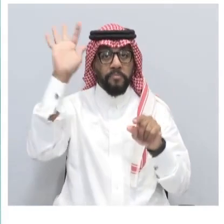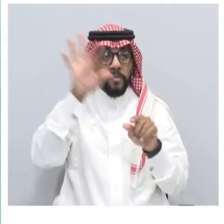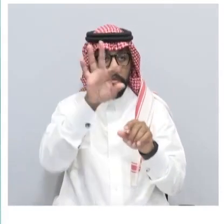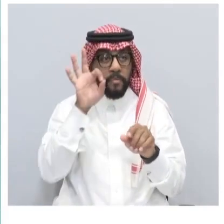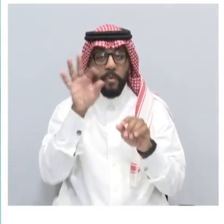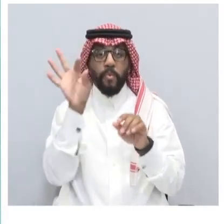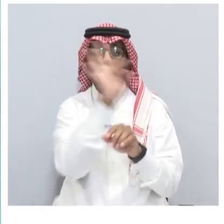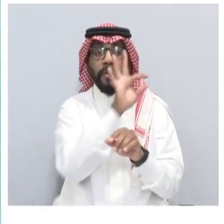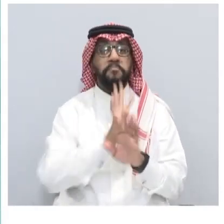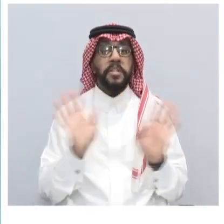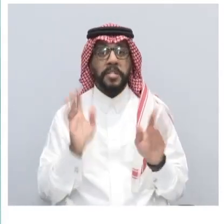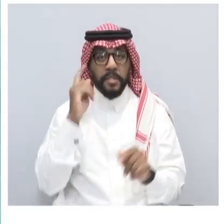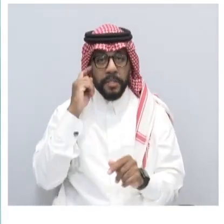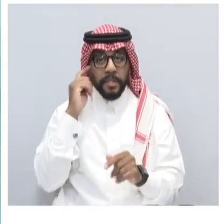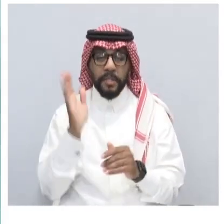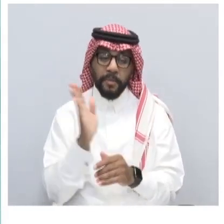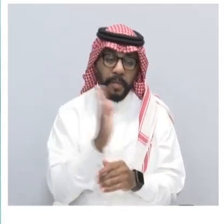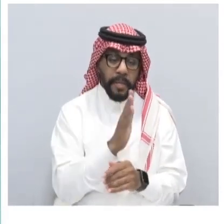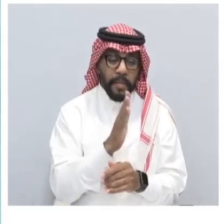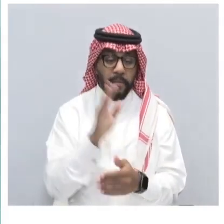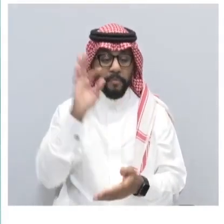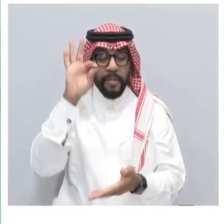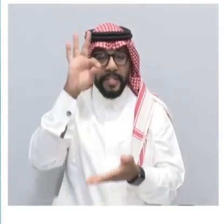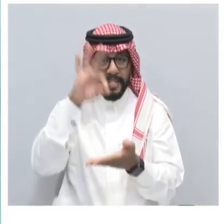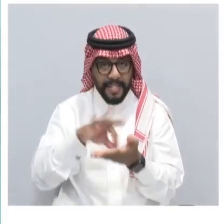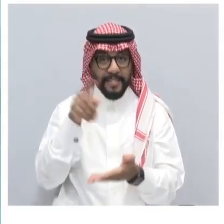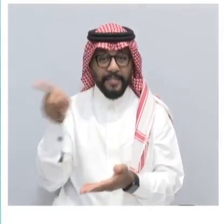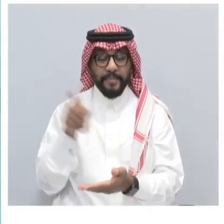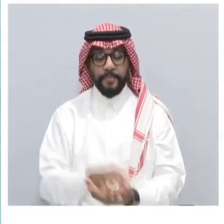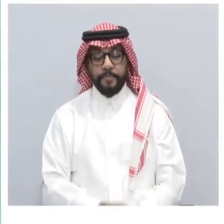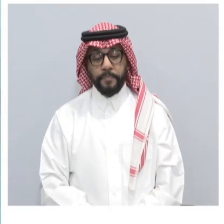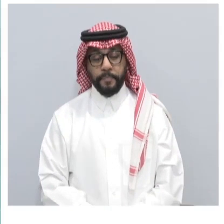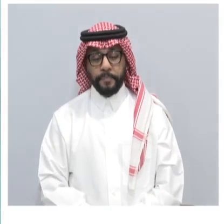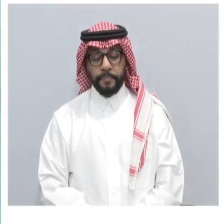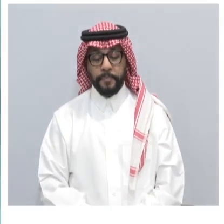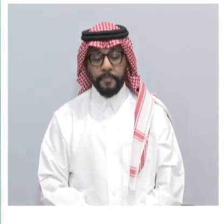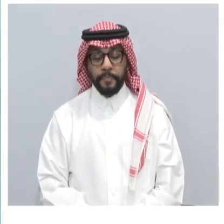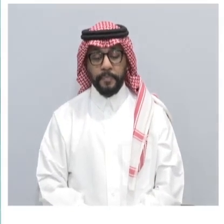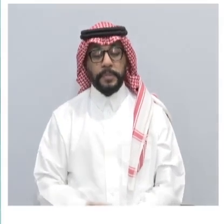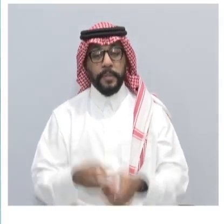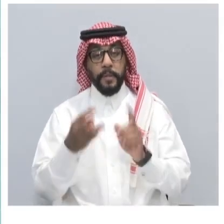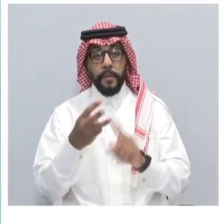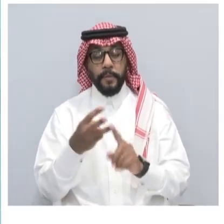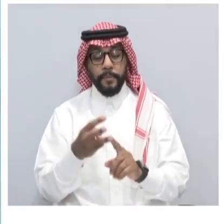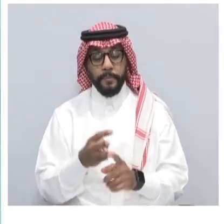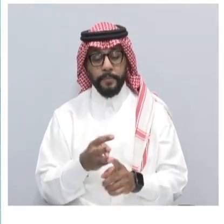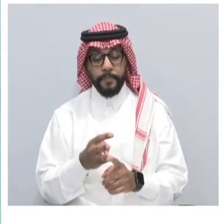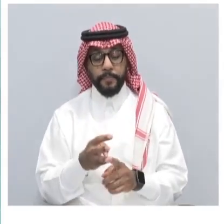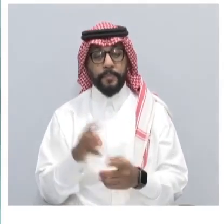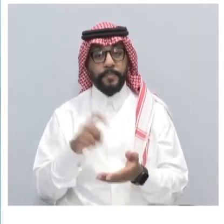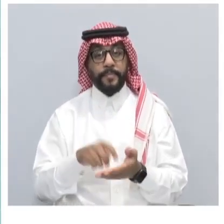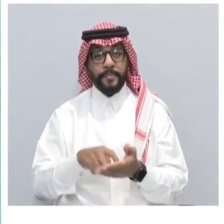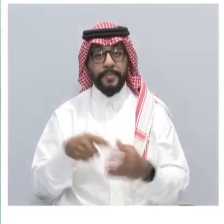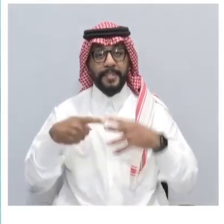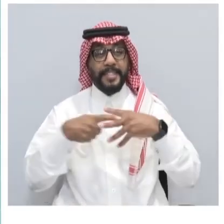بمقدار القيمه لهذه المسافه البادئه المعلقه بالخطوه الثالثه ابنائي الطلاب اضغط على